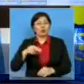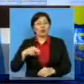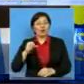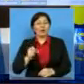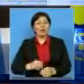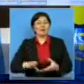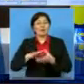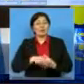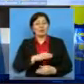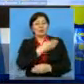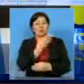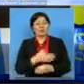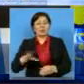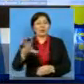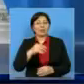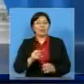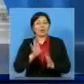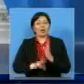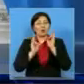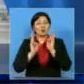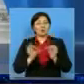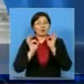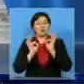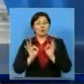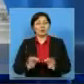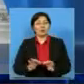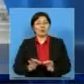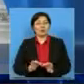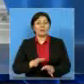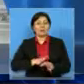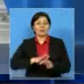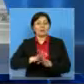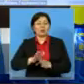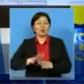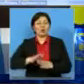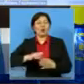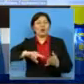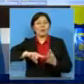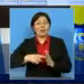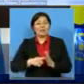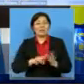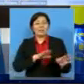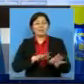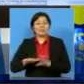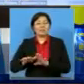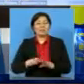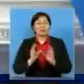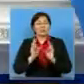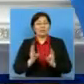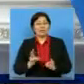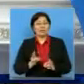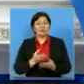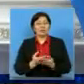бейбітшілікті нығайту барлық аймақта қауіпсіздік пен тұрақтылықты қамтамасыз ету мақсатындағы іс-қимылдардың нақты тетігі